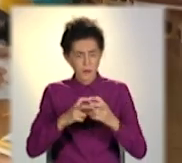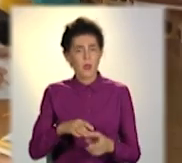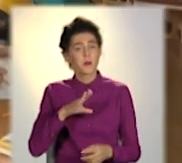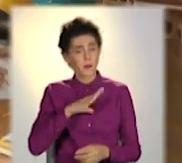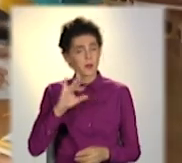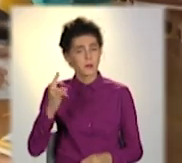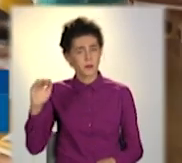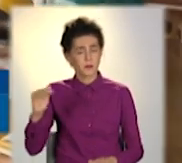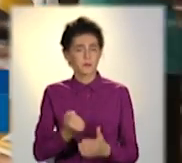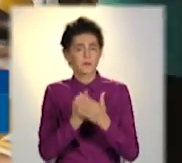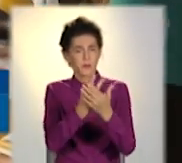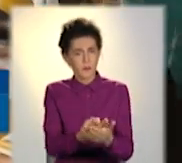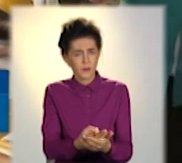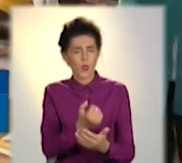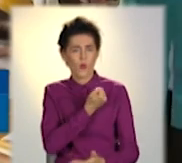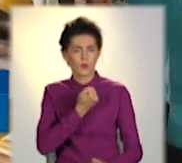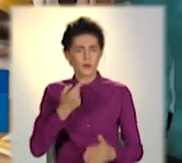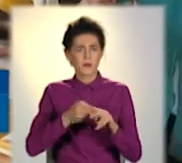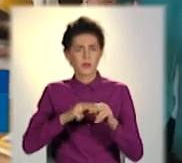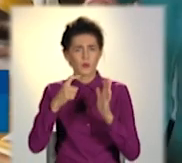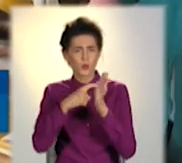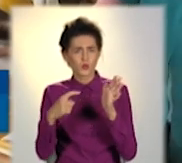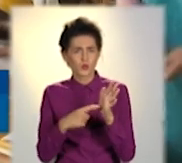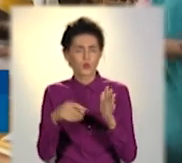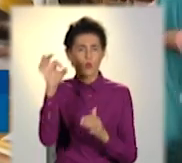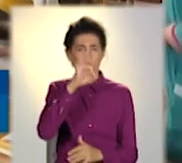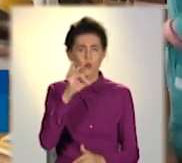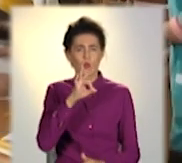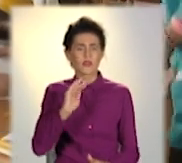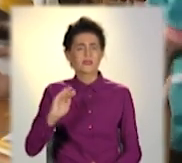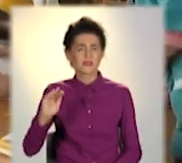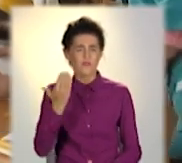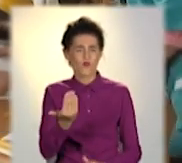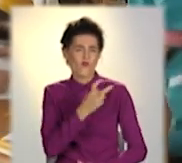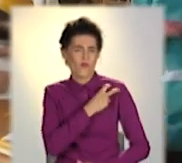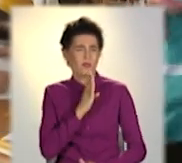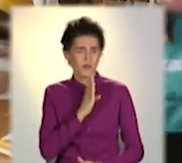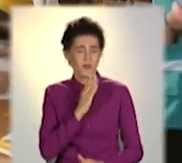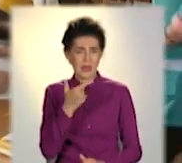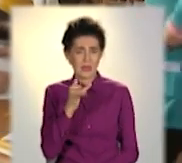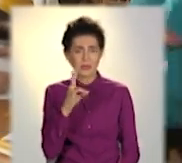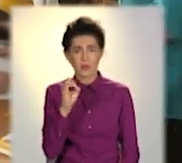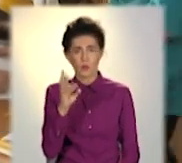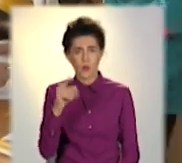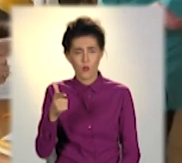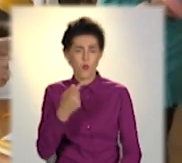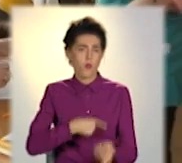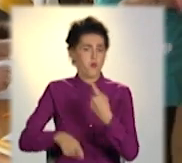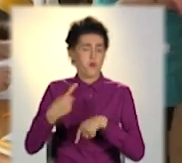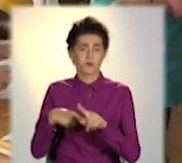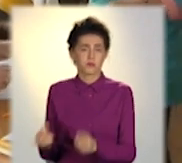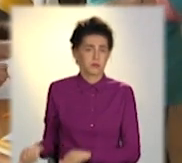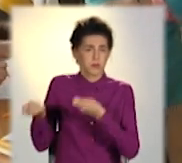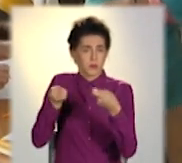дитинка папа відвез на консультацію в дитячому гінекологу, так як у нас цієї консультації немає в лікарні, і не привез його